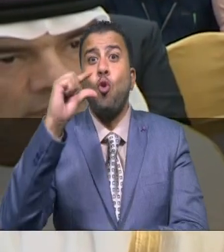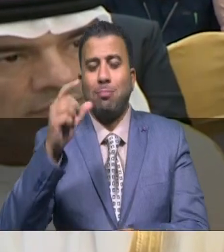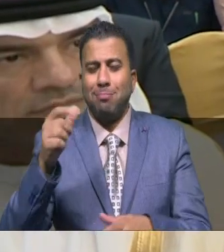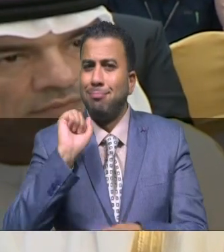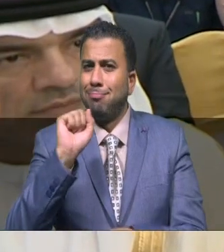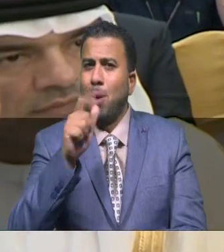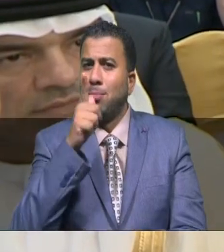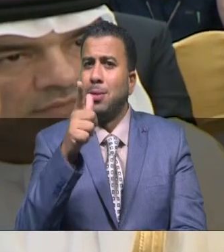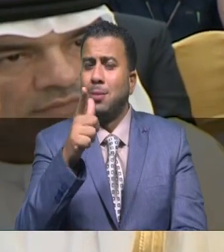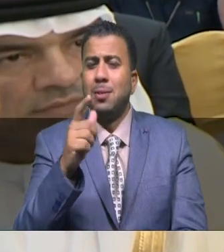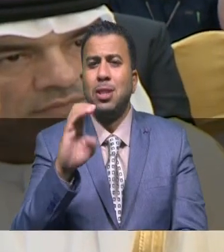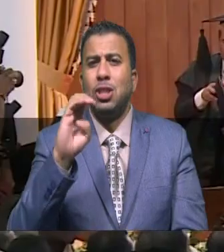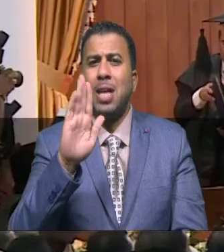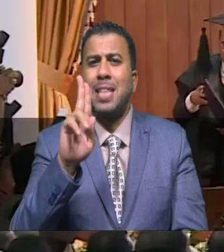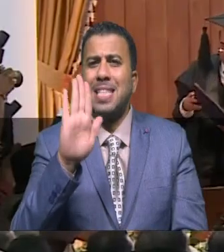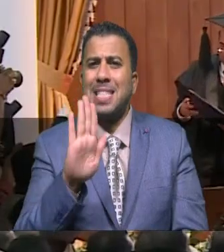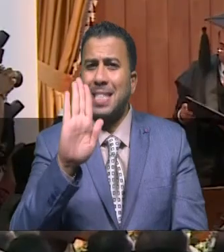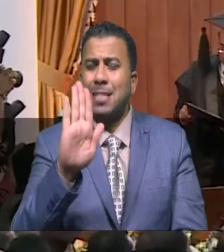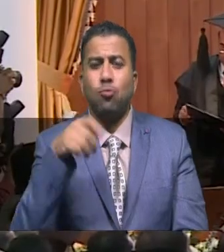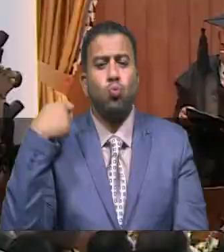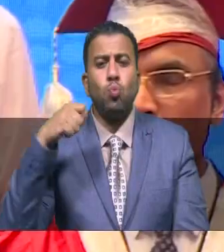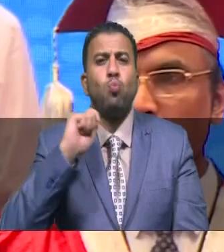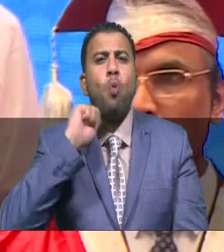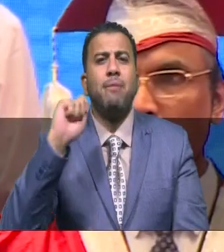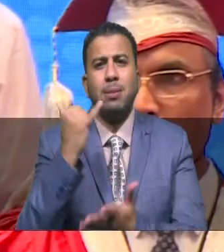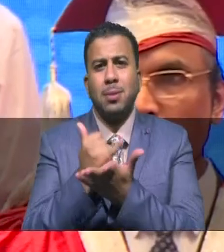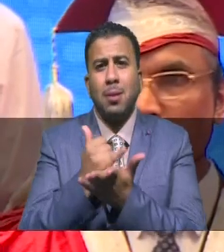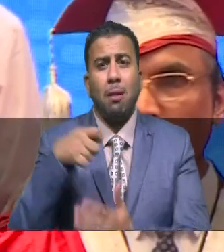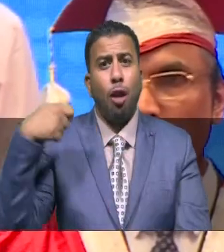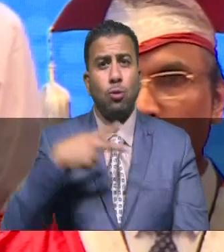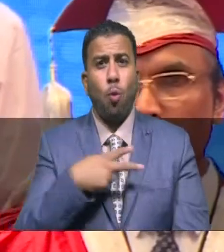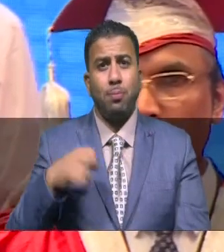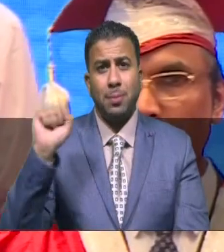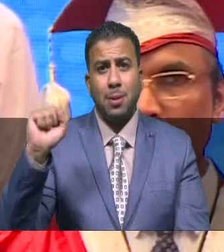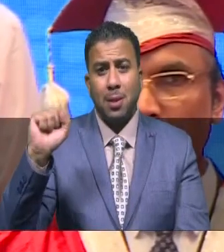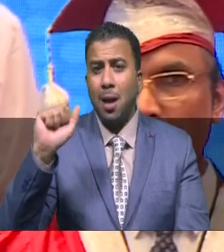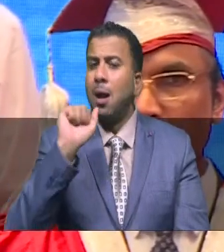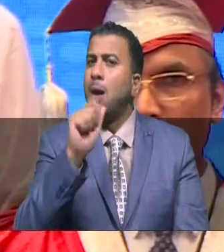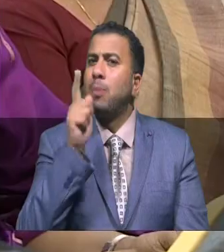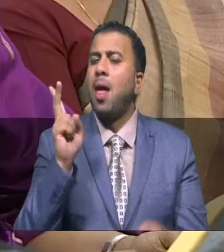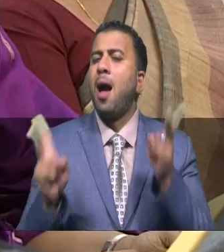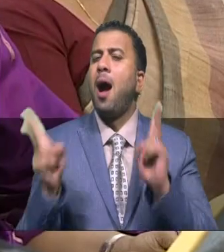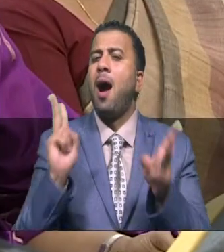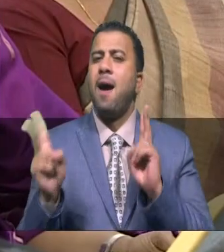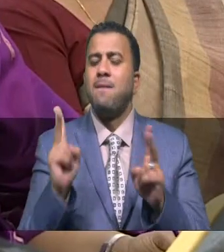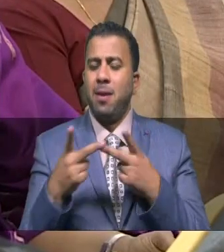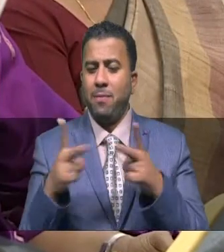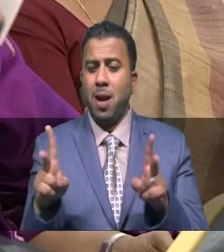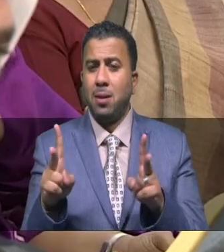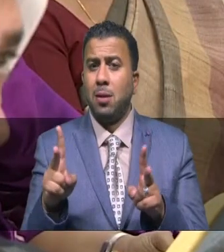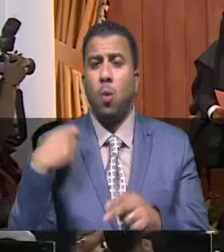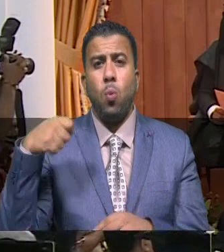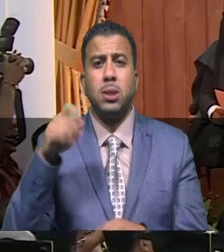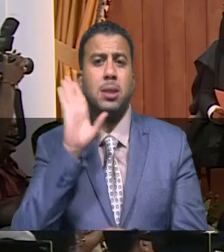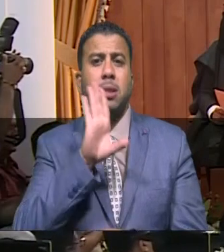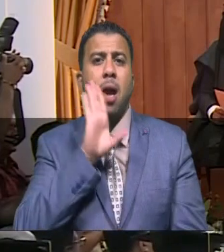اعلن السيد جاسم السادس يوم محافظ ولايه كيرالا بدء مراسم الاحتفال بعدها تلا معالي وزير